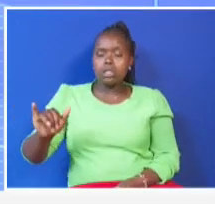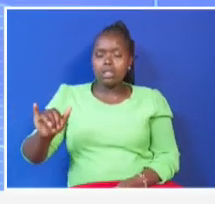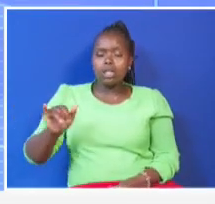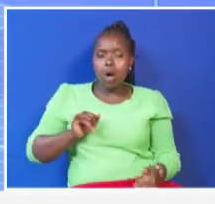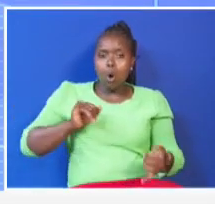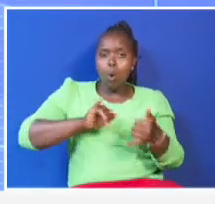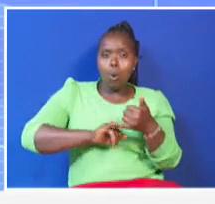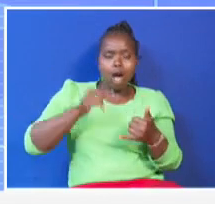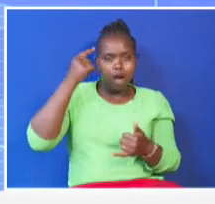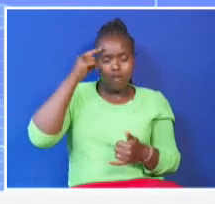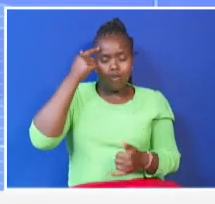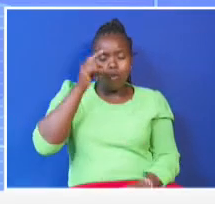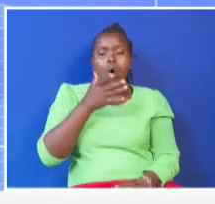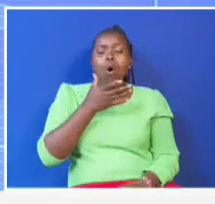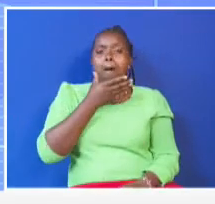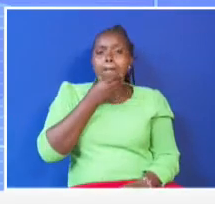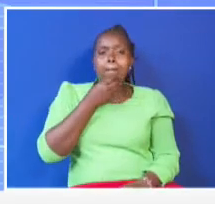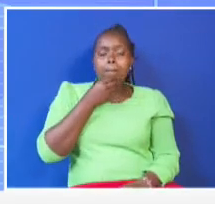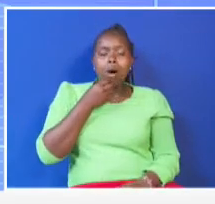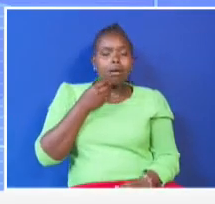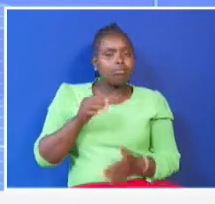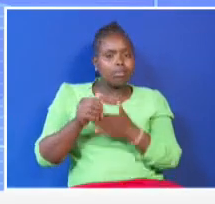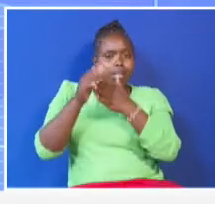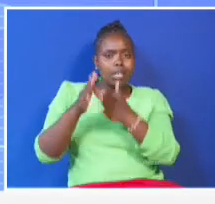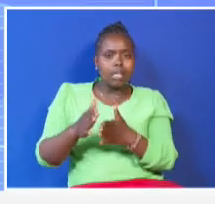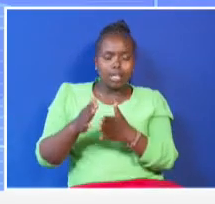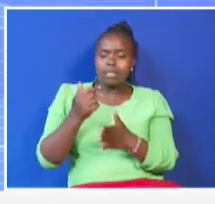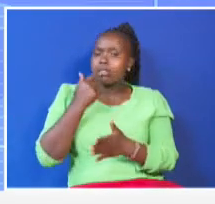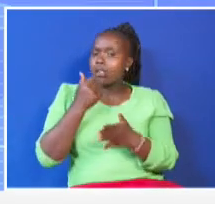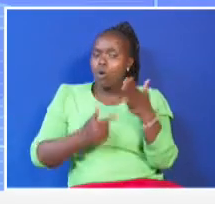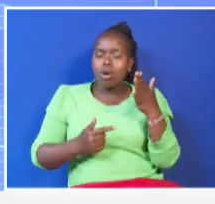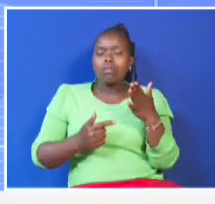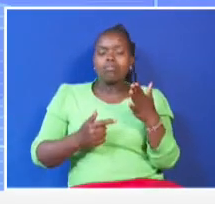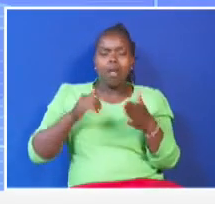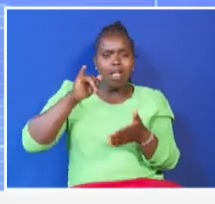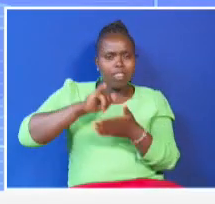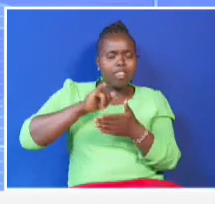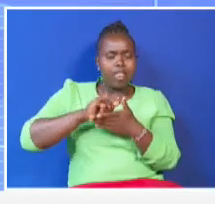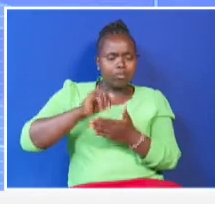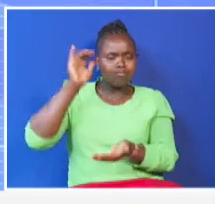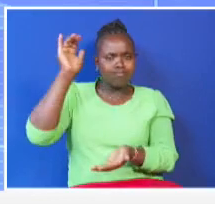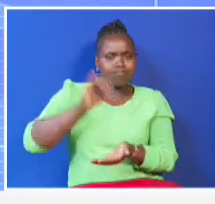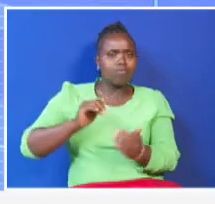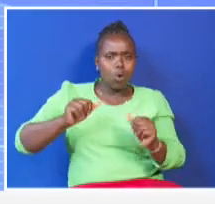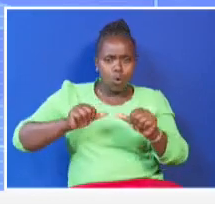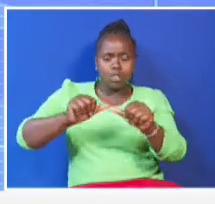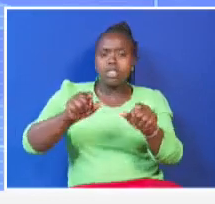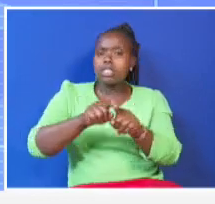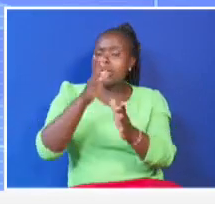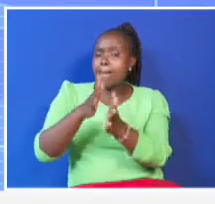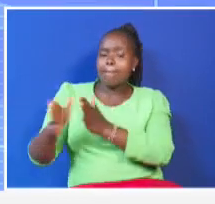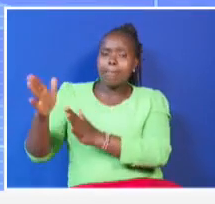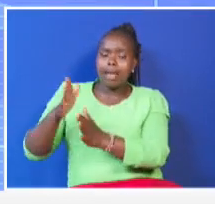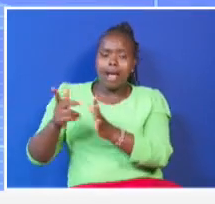ni mke wa mwenda zake aliyekuwa mwakilishi wadi Peter Chomba walisisitiza kwamba sharti mchujo huo uendelee mbele ulivyopangwa.